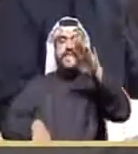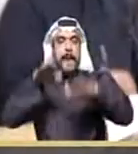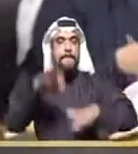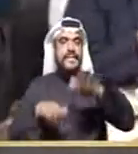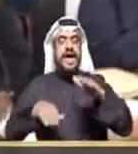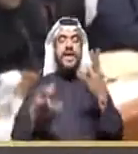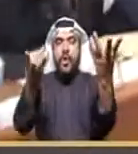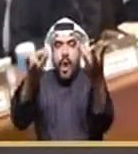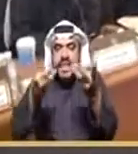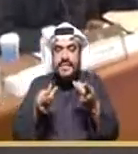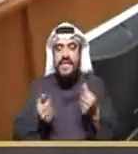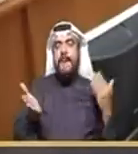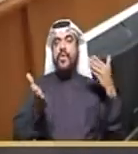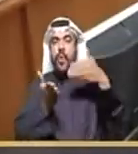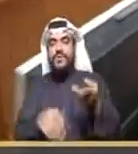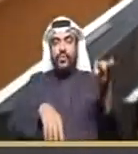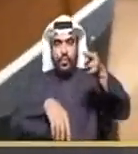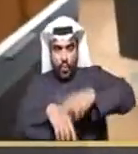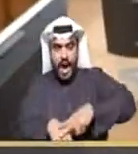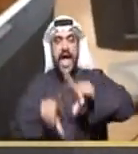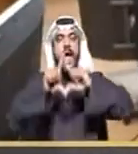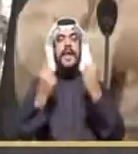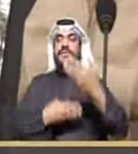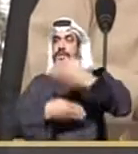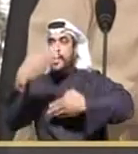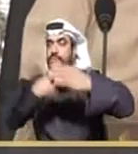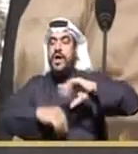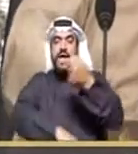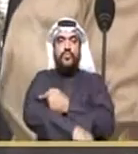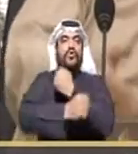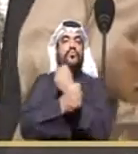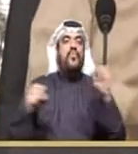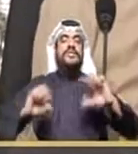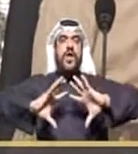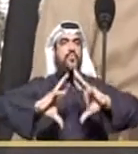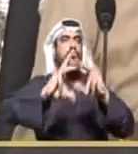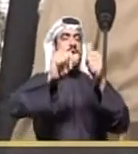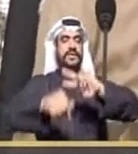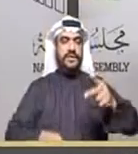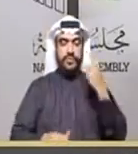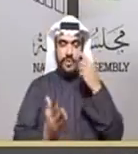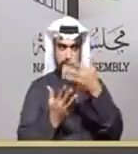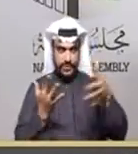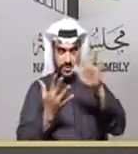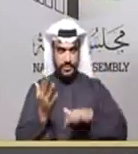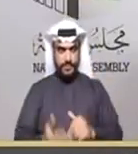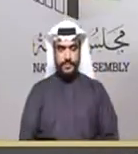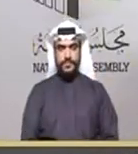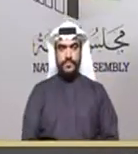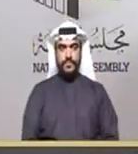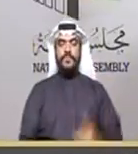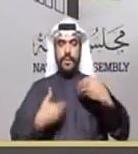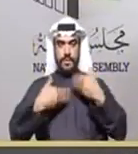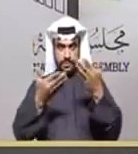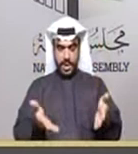العامة والحساب الختامي ولجنة المرافق العامة اجتماعاتها وناقشت ما هو على جدول الأعمال.